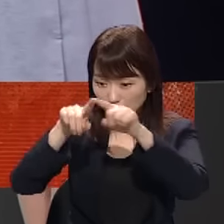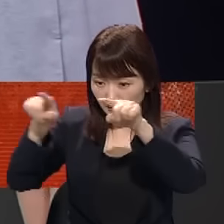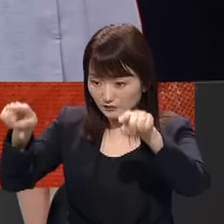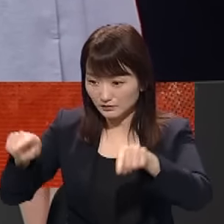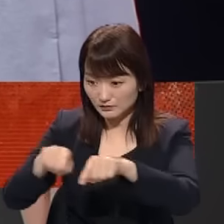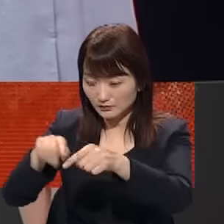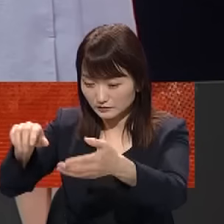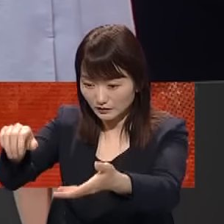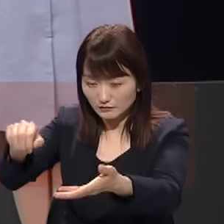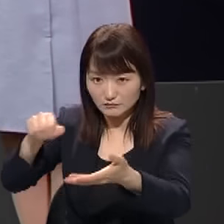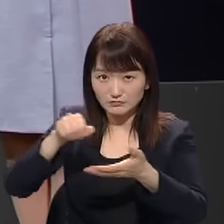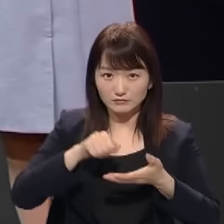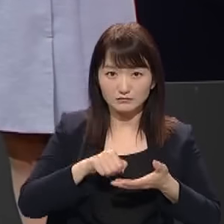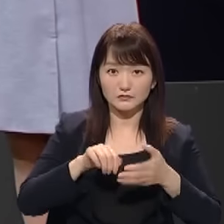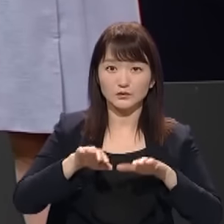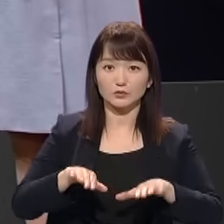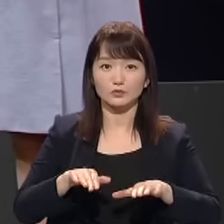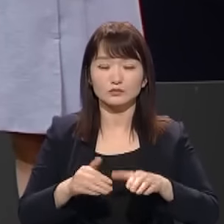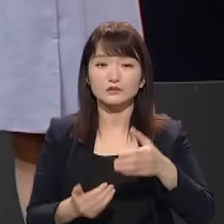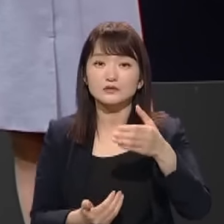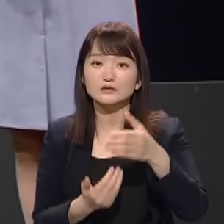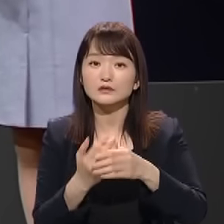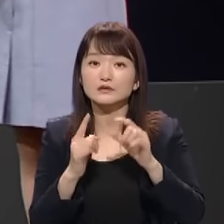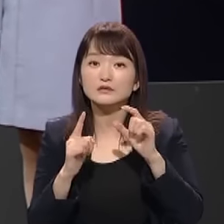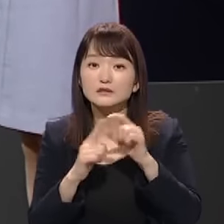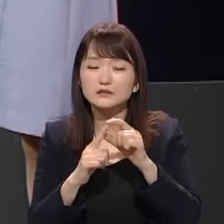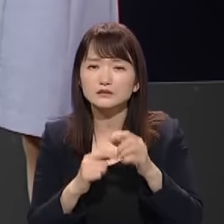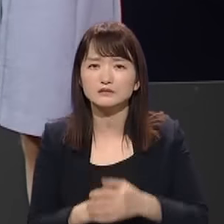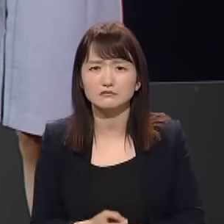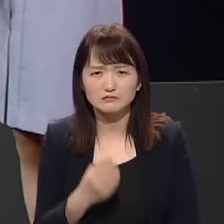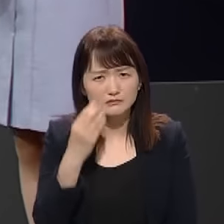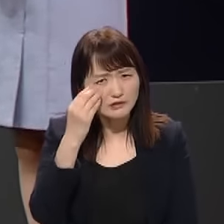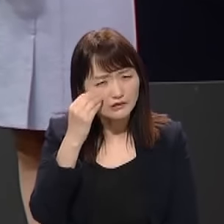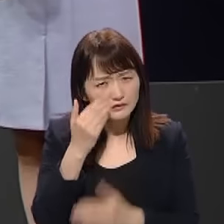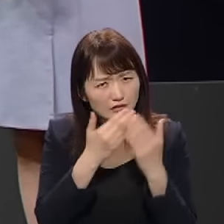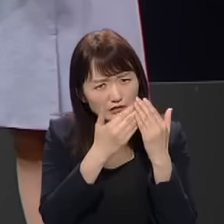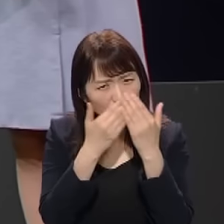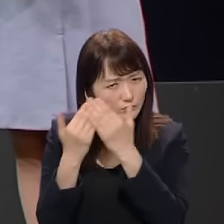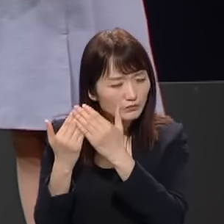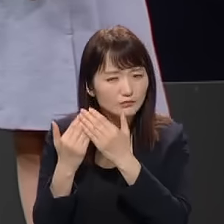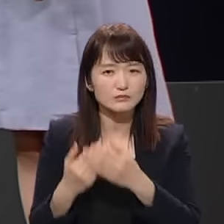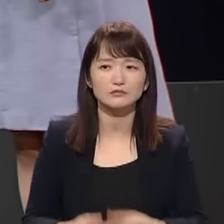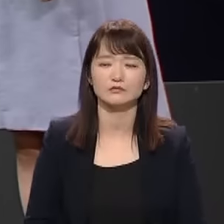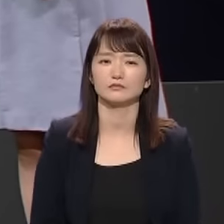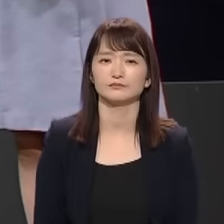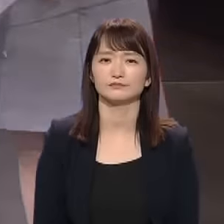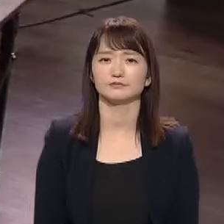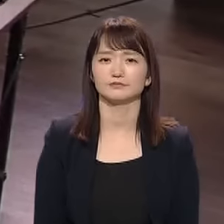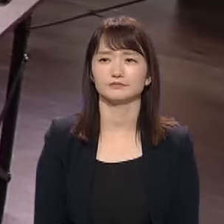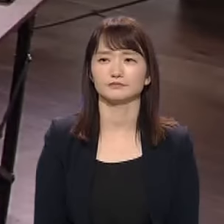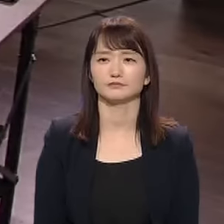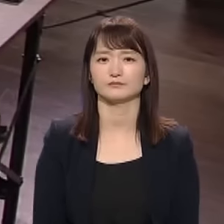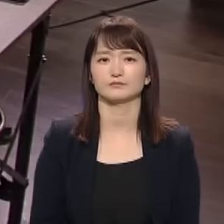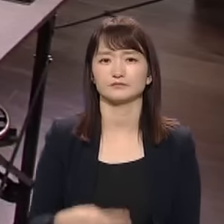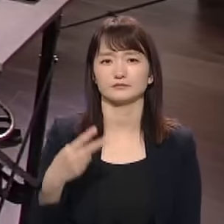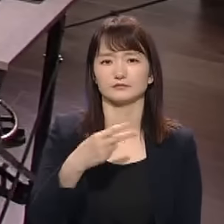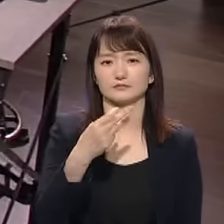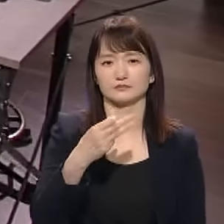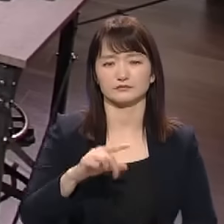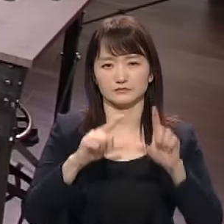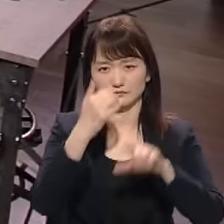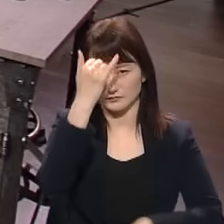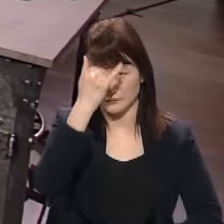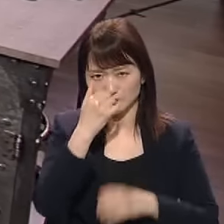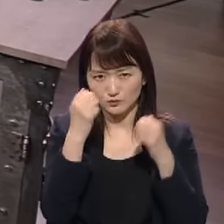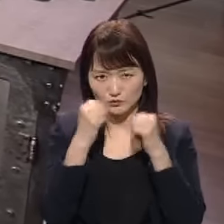꺼냅니다. 오늘의 사건 연구소 키워드는 기이한 동거입니다. 자, 2013년 충북